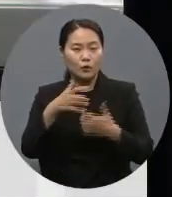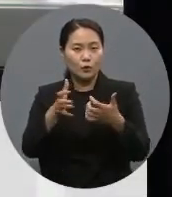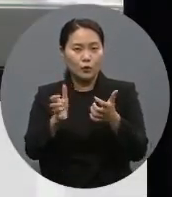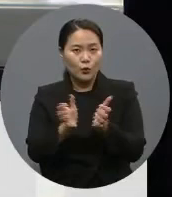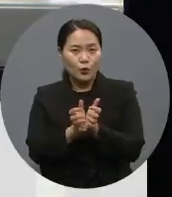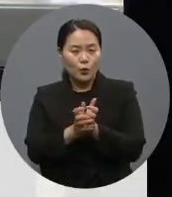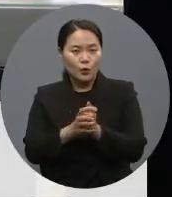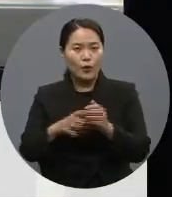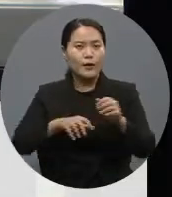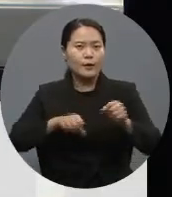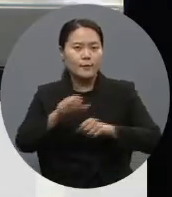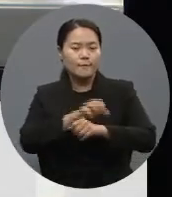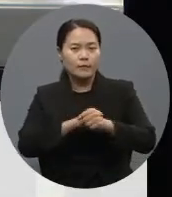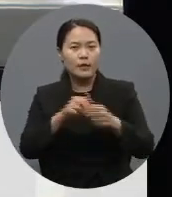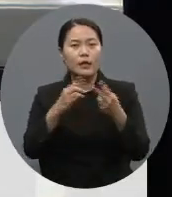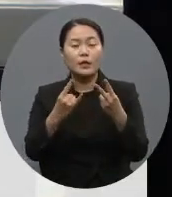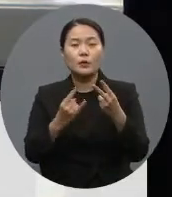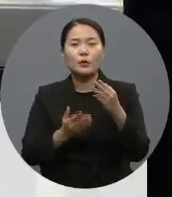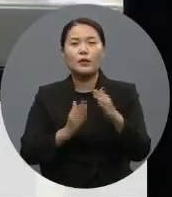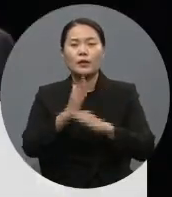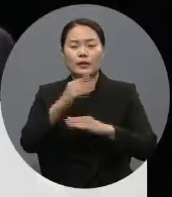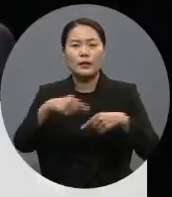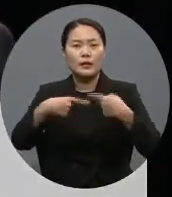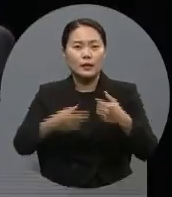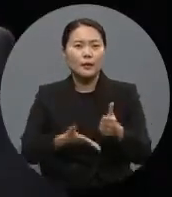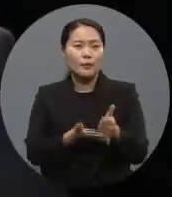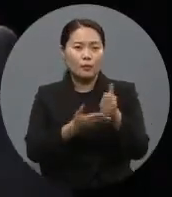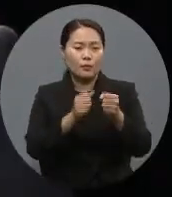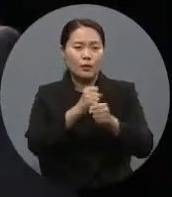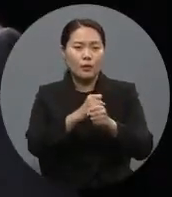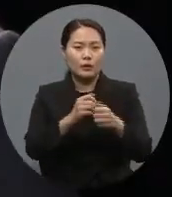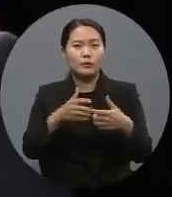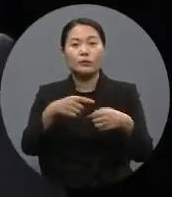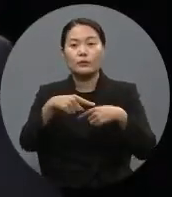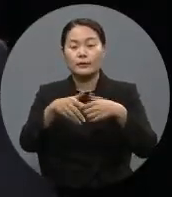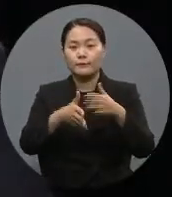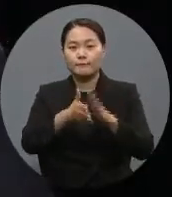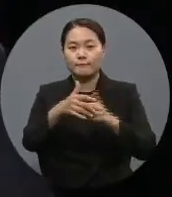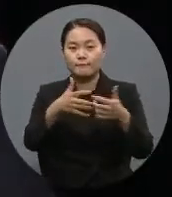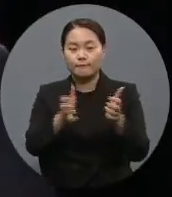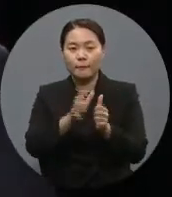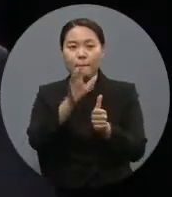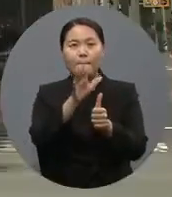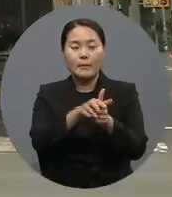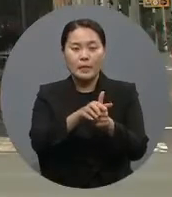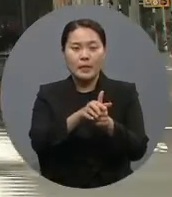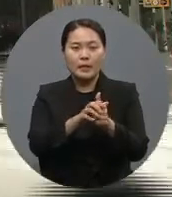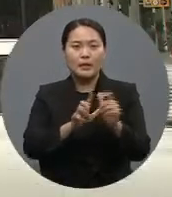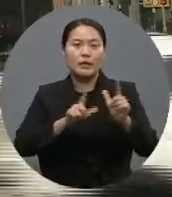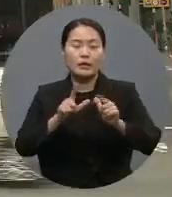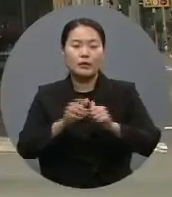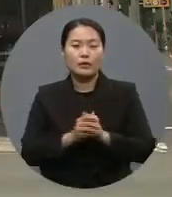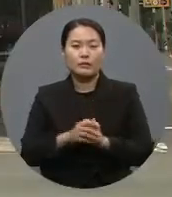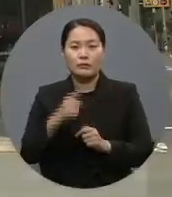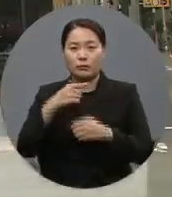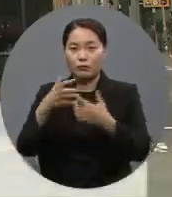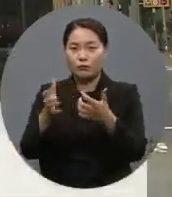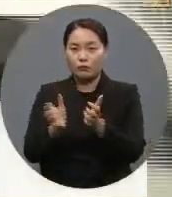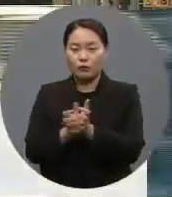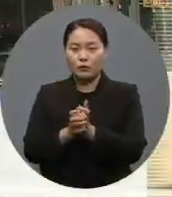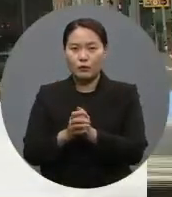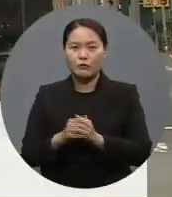tv 토론회 의 2회이상 참여를 공부하며 각 시 도당 의 정권을 이름 한 상태 더불어 민주당은 그러나